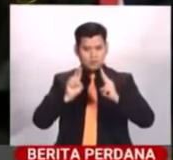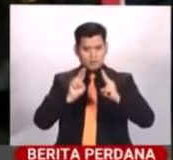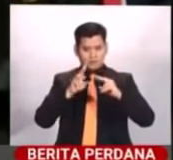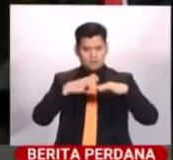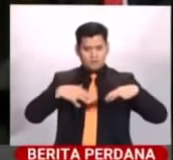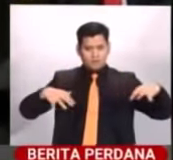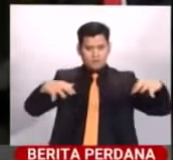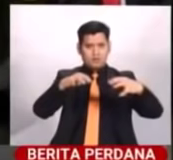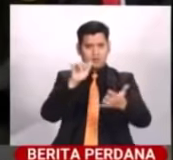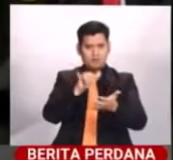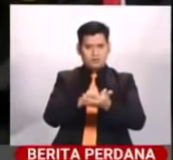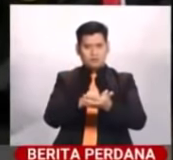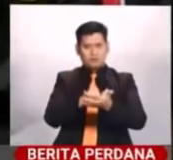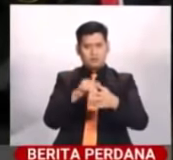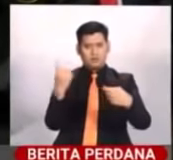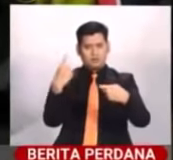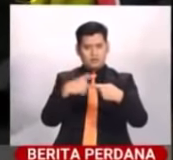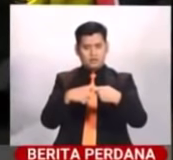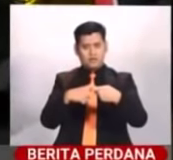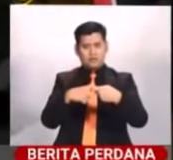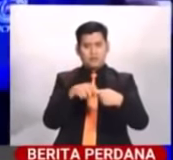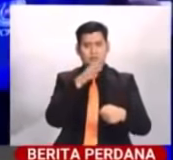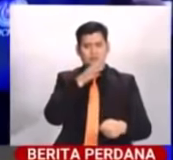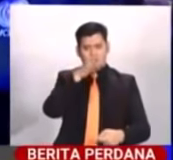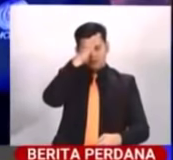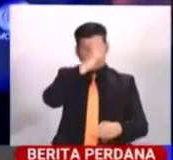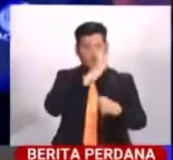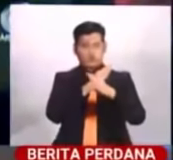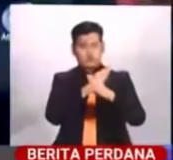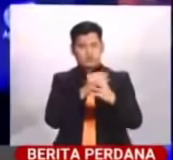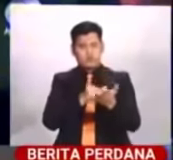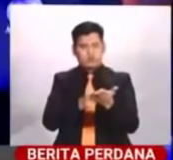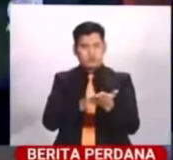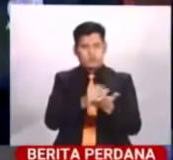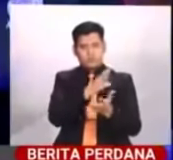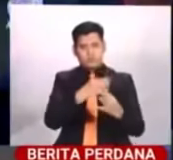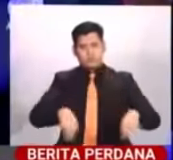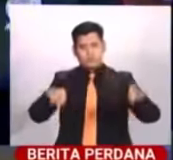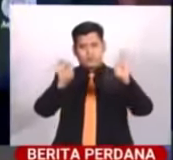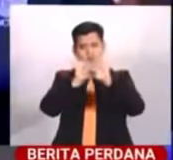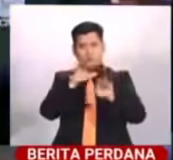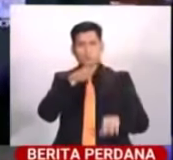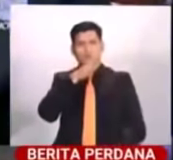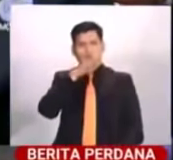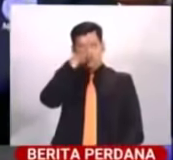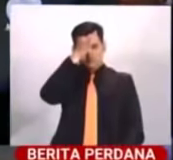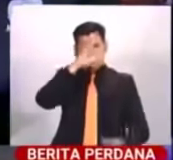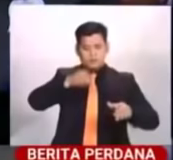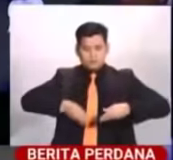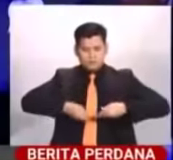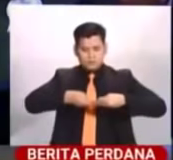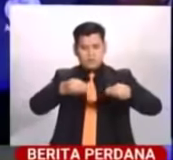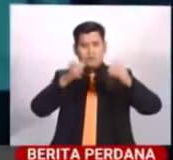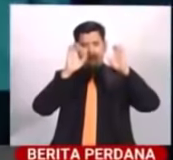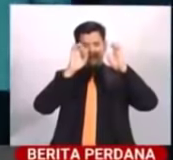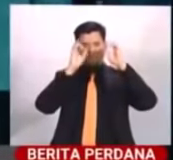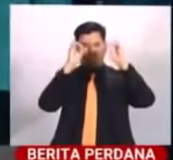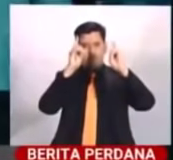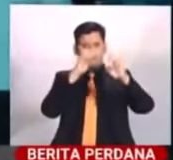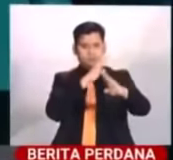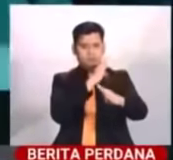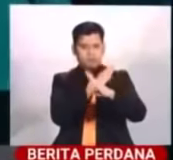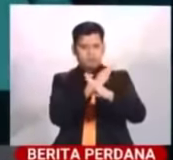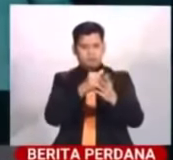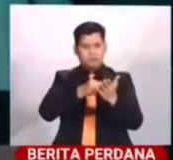kebangsaan penglibatan ibu bapa dalam pencegahan dadah, beliau menekankan kepentingan ibu bapa untuk memberi pendidikan pencegahan dadah dari